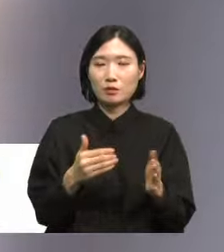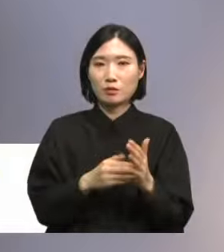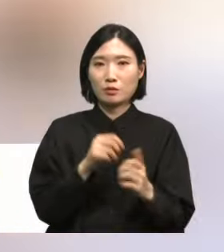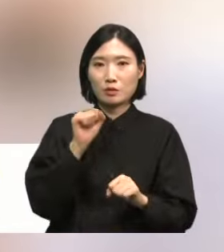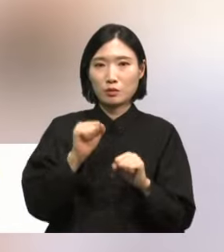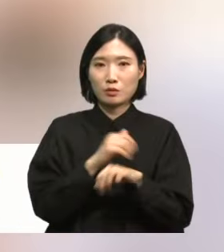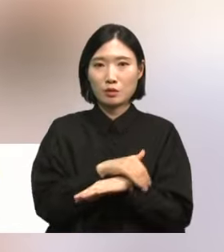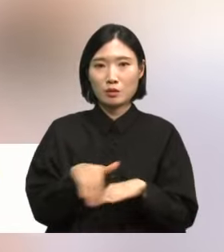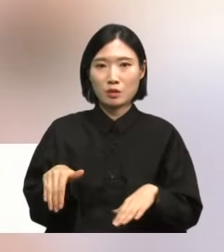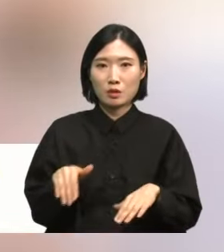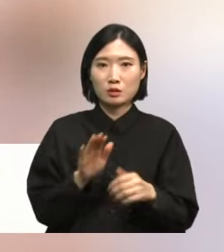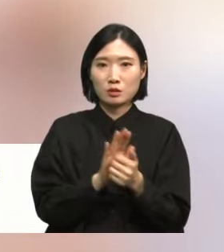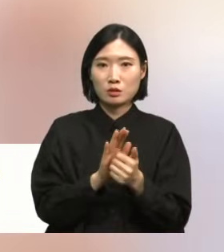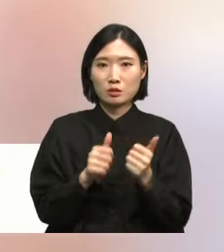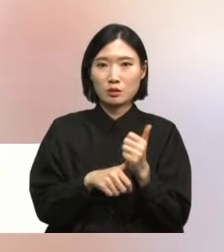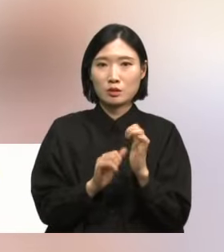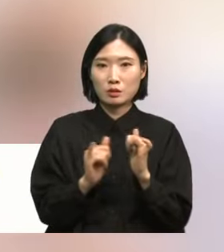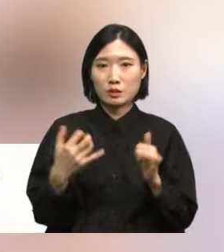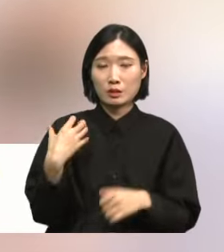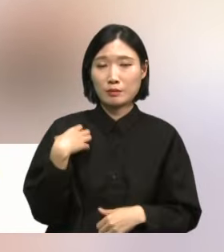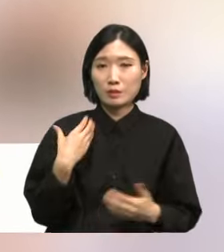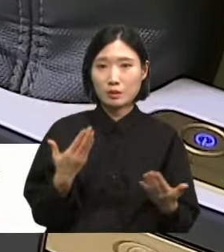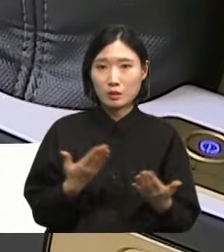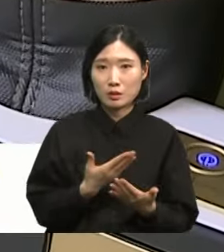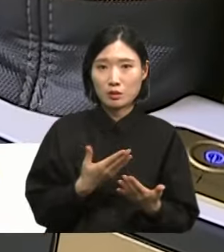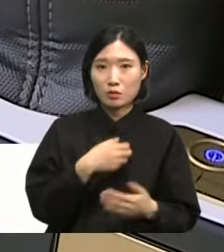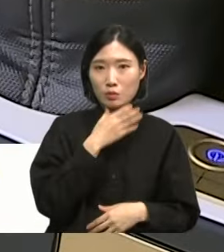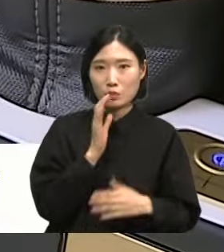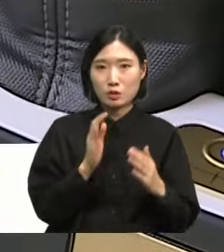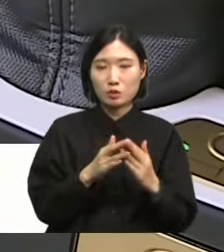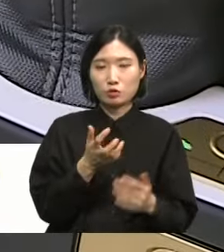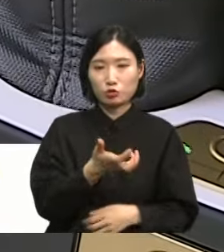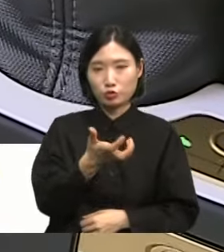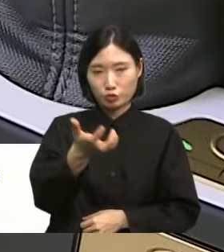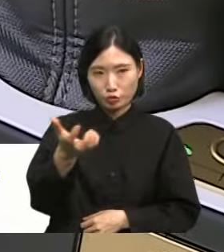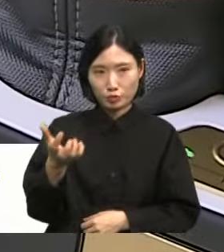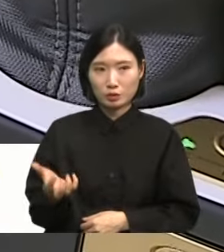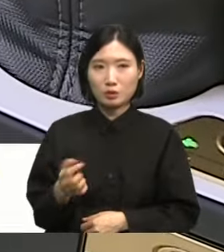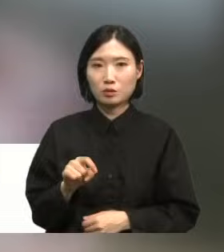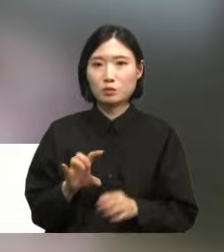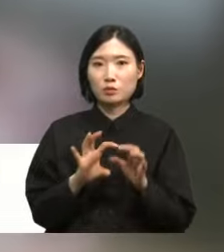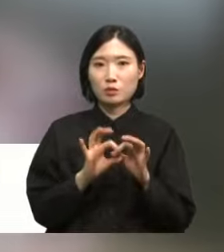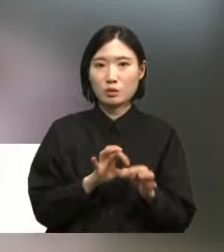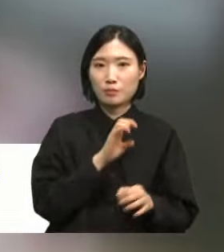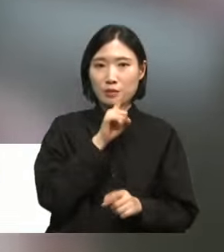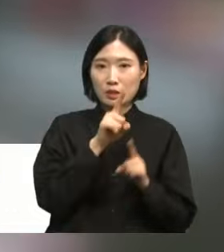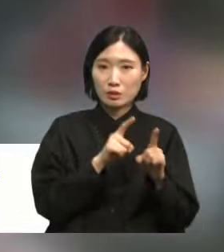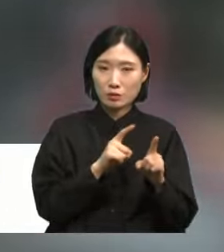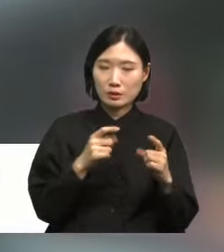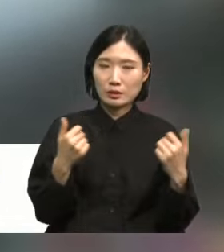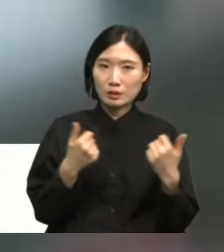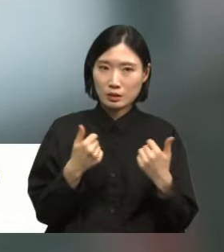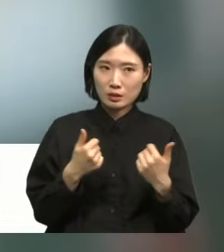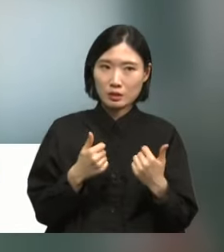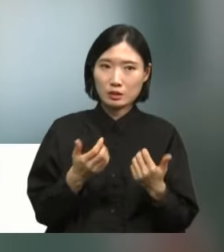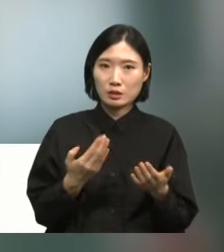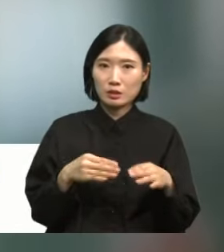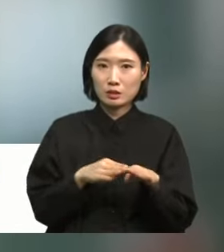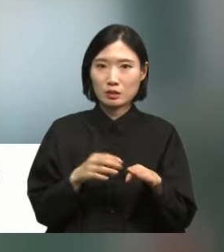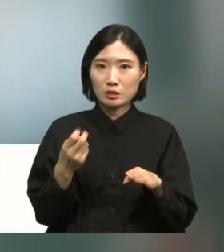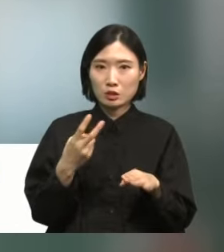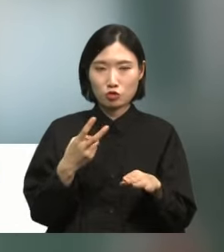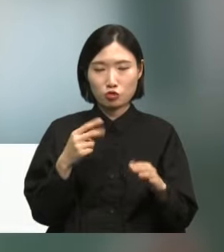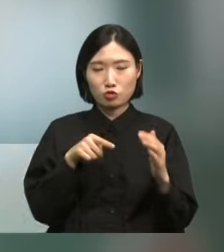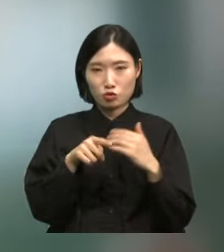예정인 경로당 지원 매니저의 담당 업무는 경로당 순입니다이를 통해 민원을 상담하고 시설의 상시